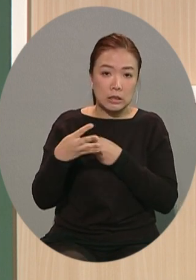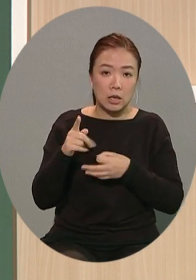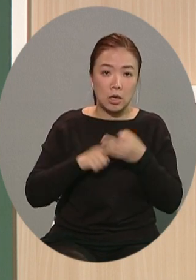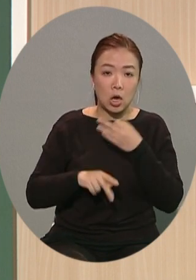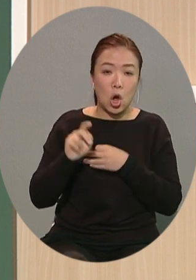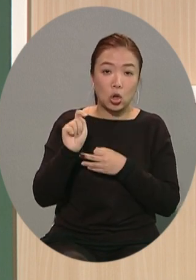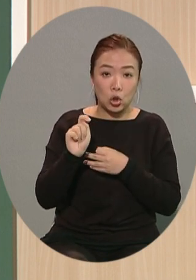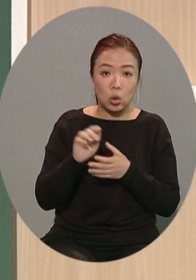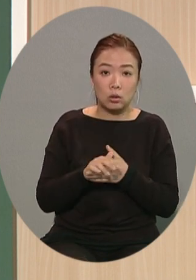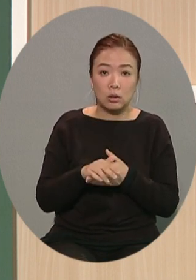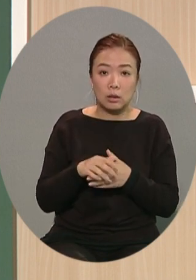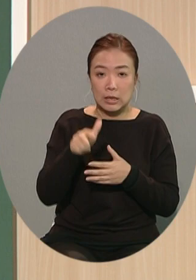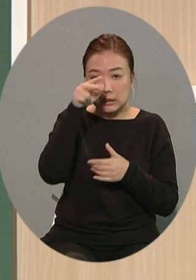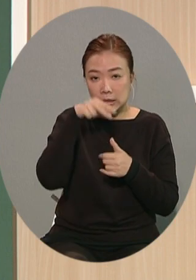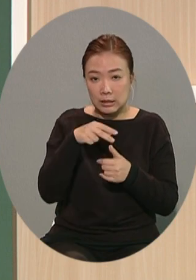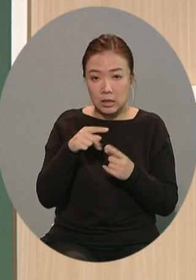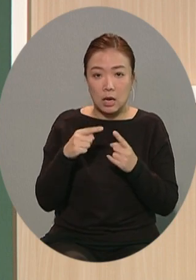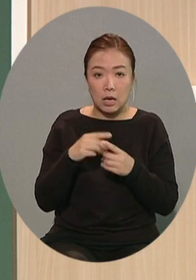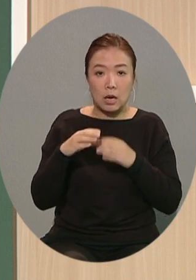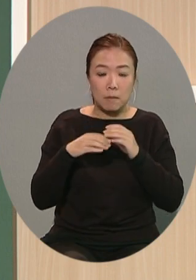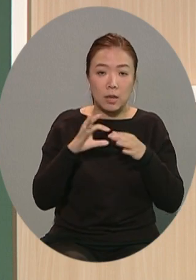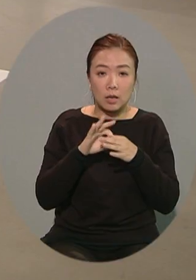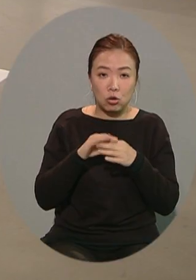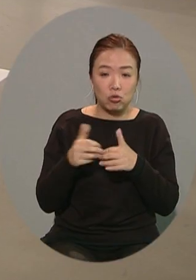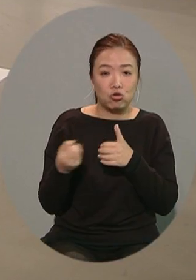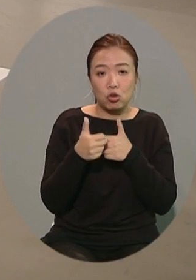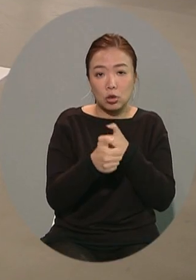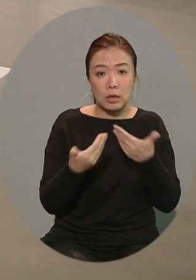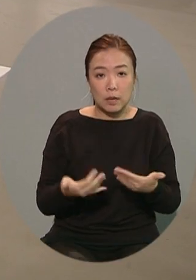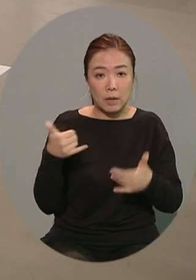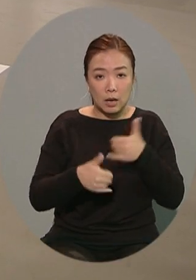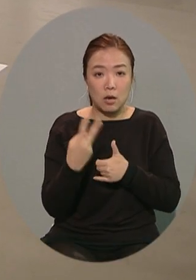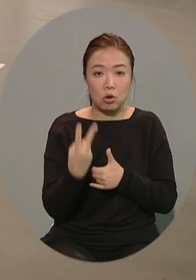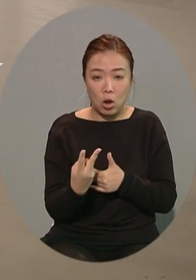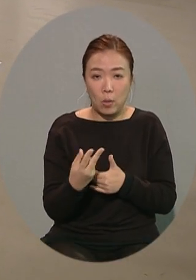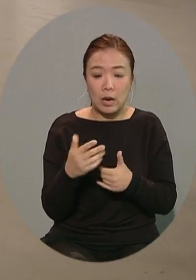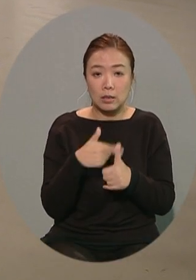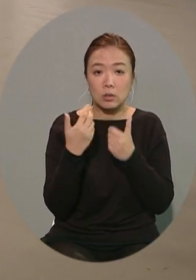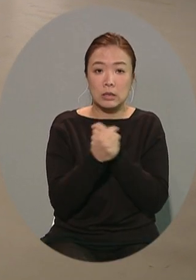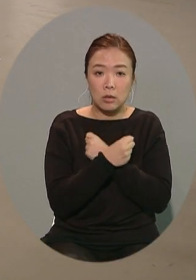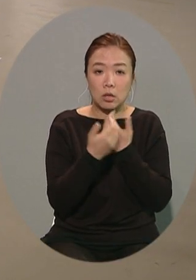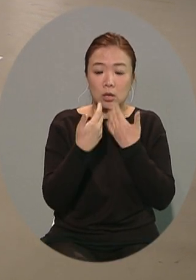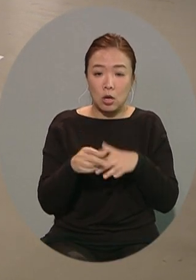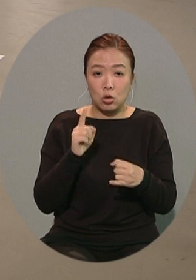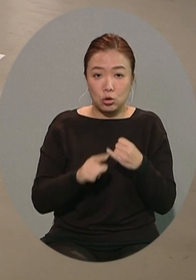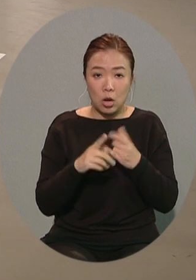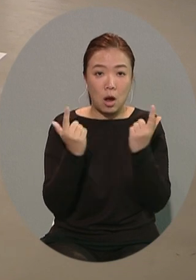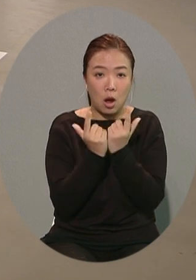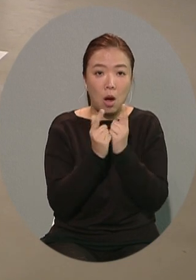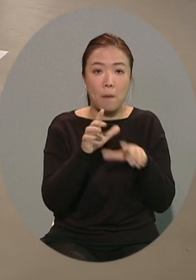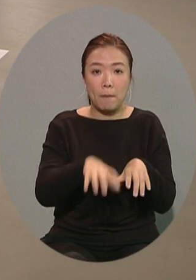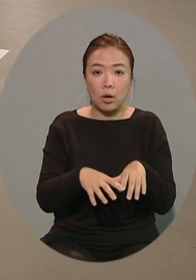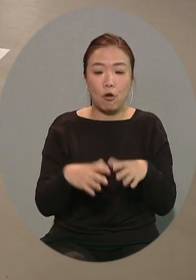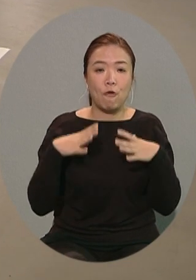理，政治聯繫民建聯。再次多謝今日出席嘅2位，先休息一陣，最後一節我哋會有北區城福選